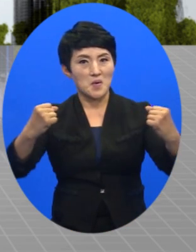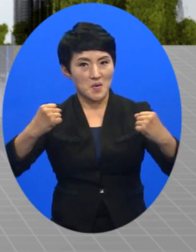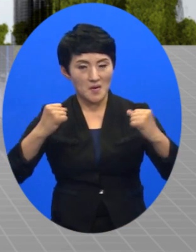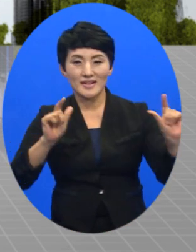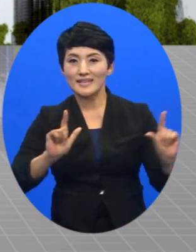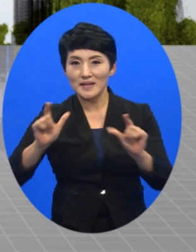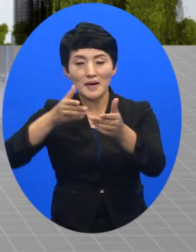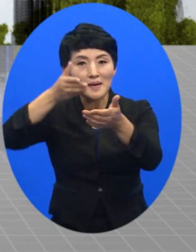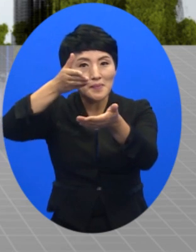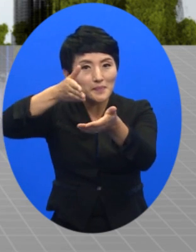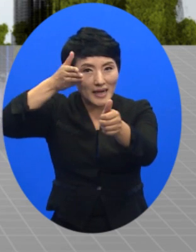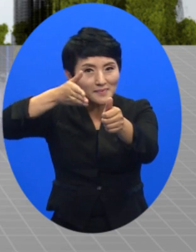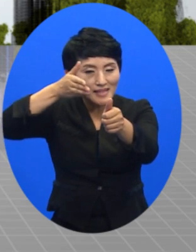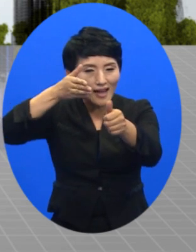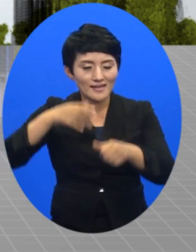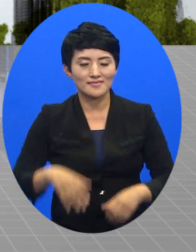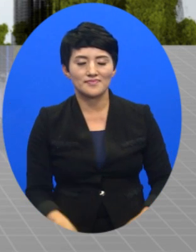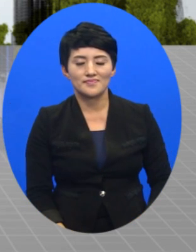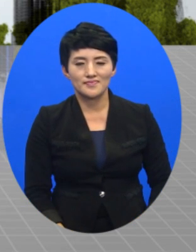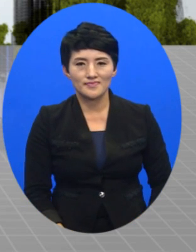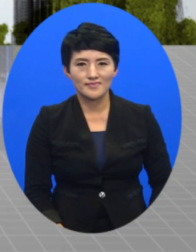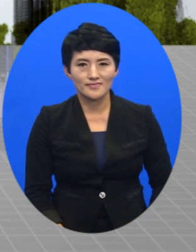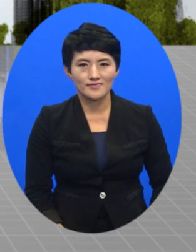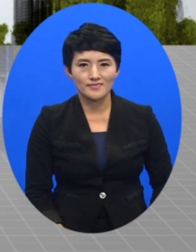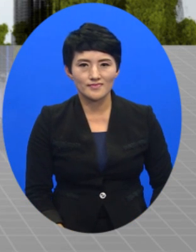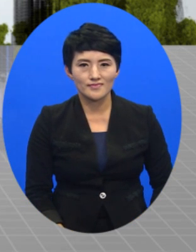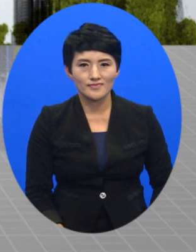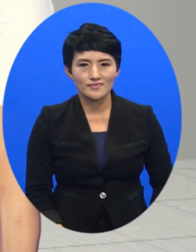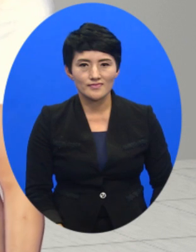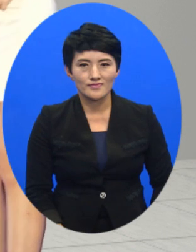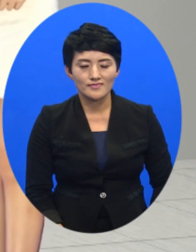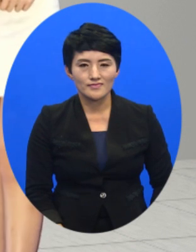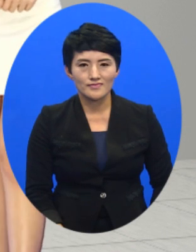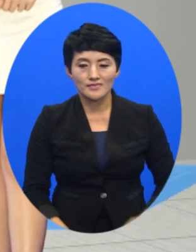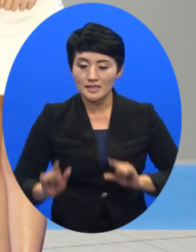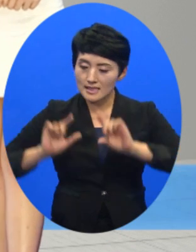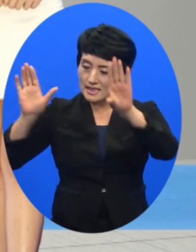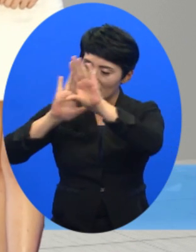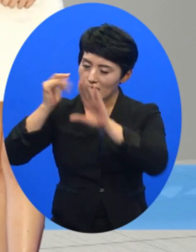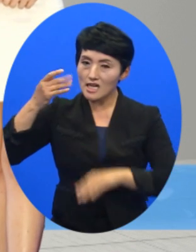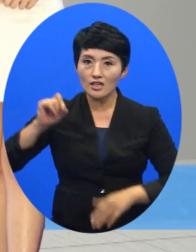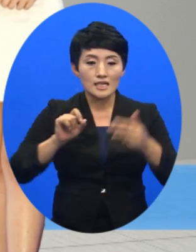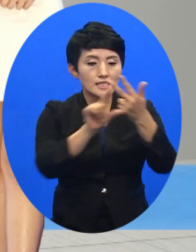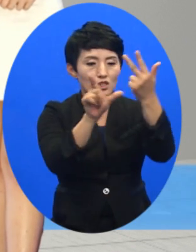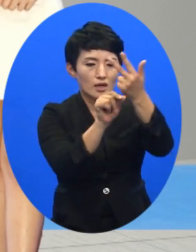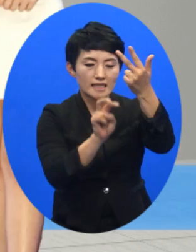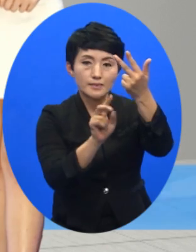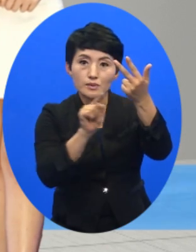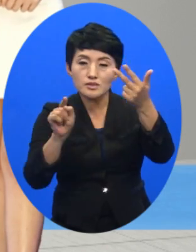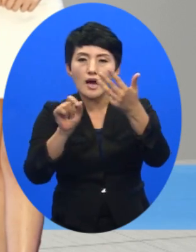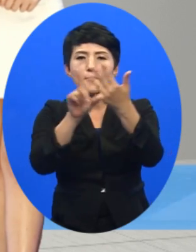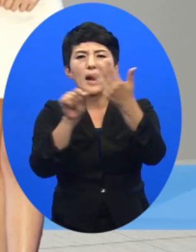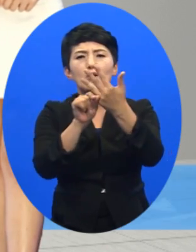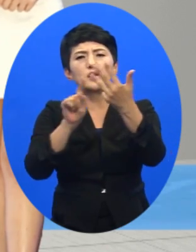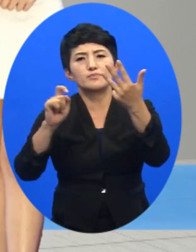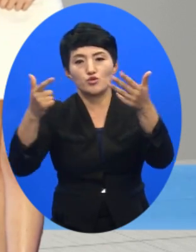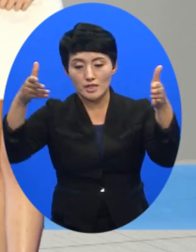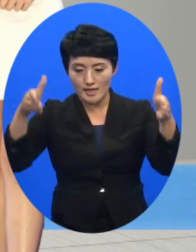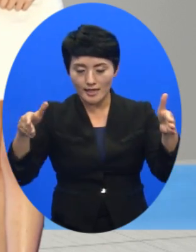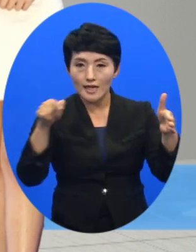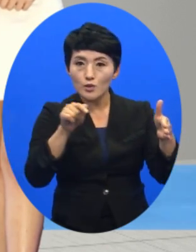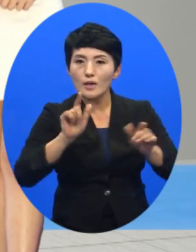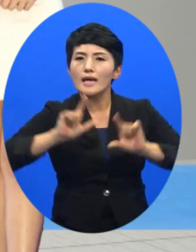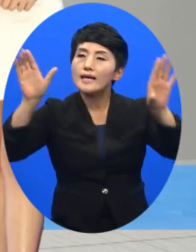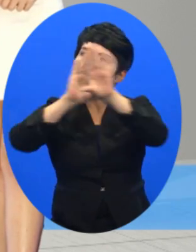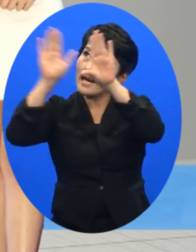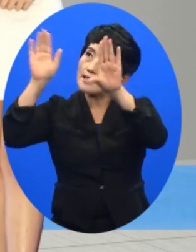바라며 그럼 7월 둘째 주 날씨온 뉴스 시작합니다. 기상청은 7월 20일부터 8월 16일까지의 날씨